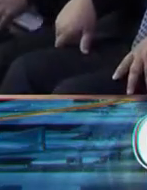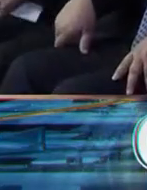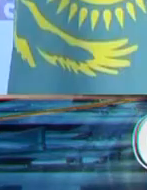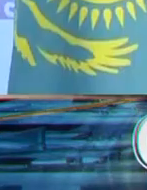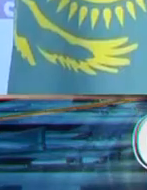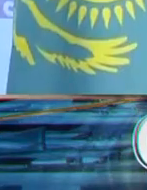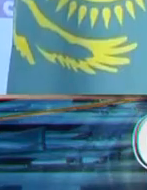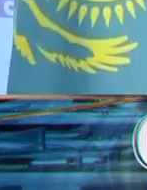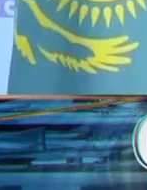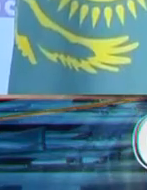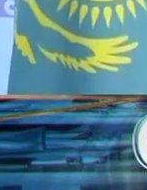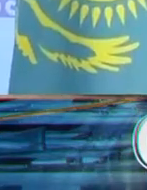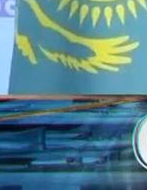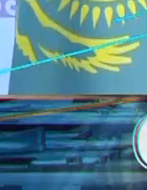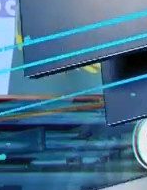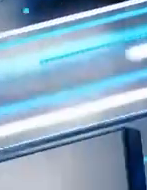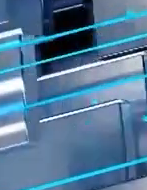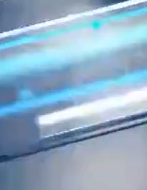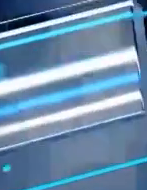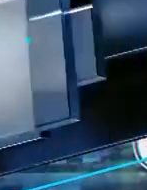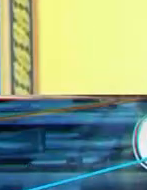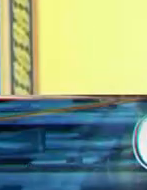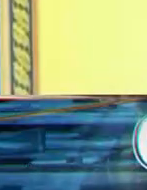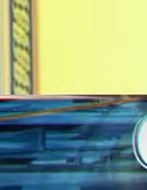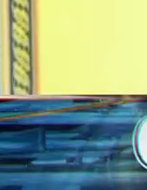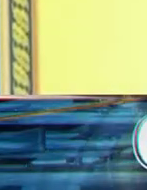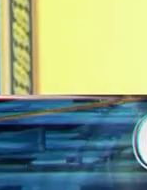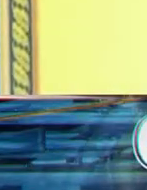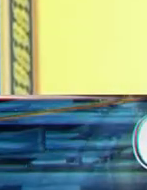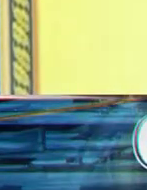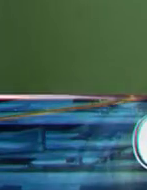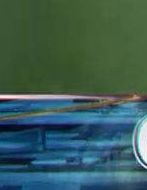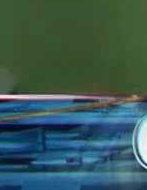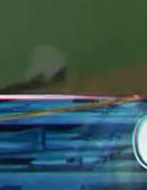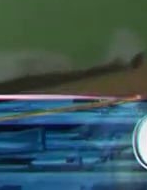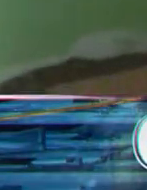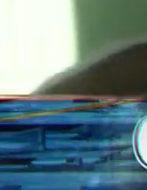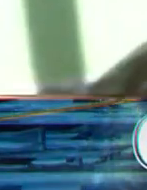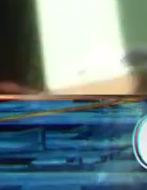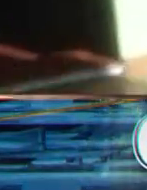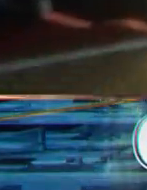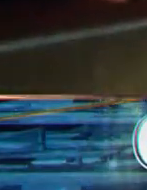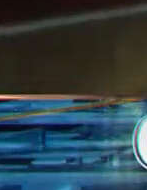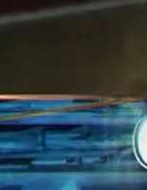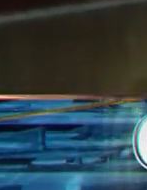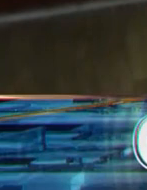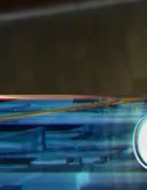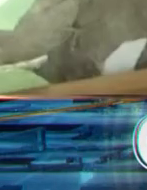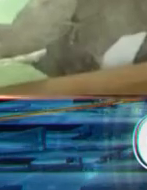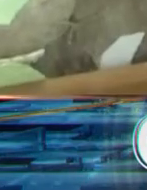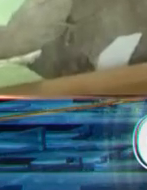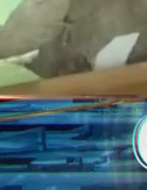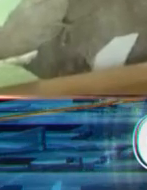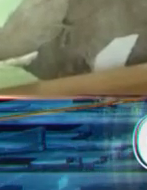образования, здравоохранения и водоснабжения. И новая песня стареется. Творческая школа в селе пребывает в аварийном